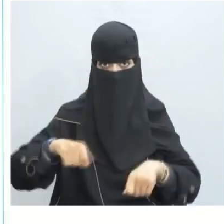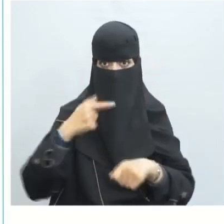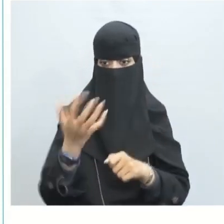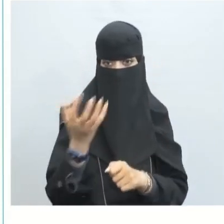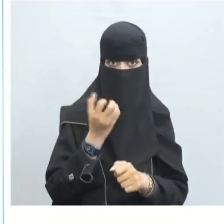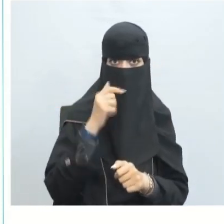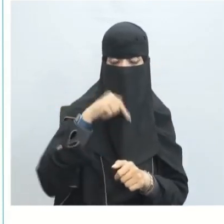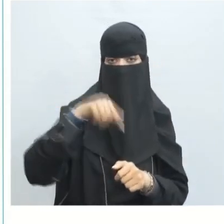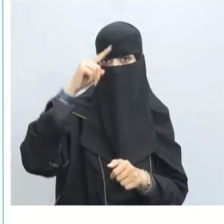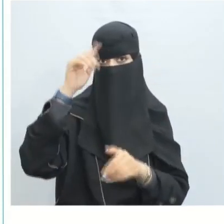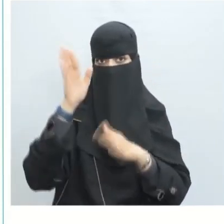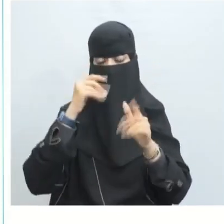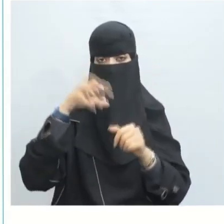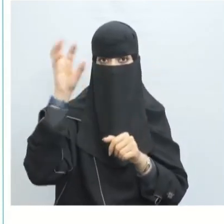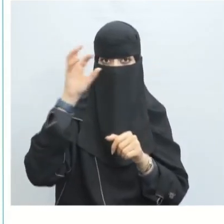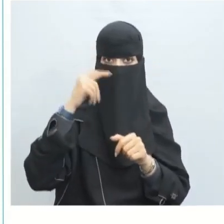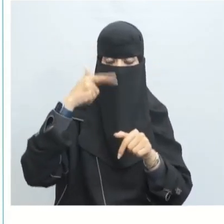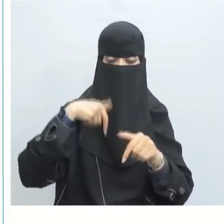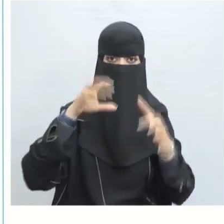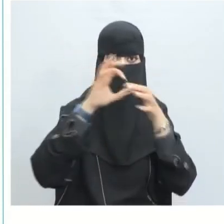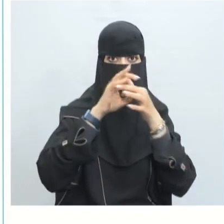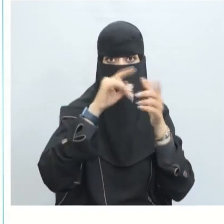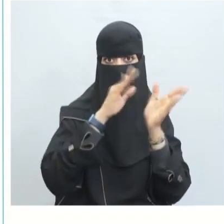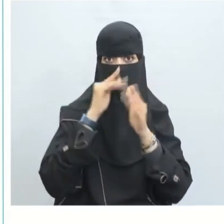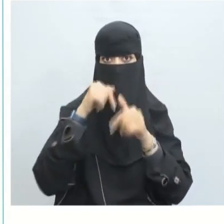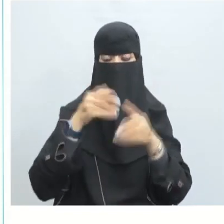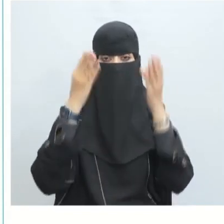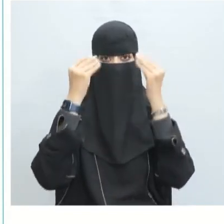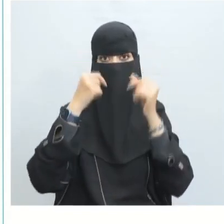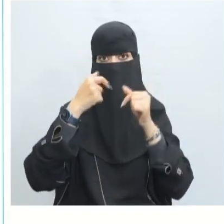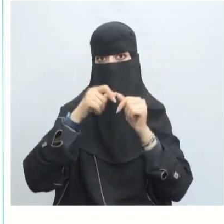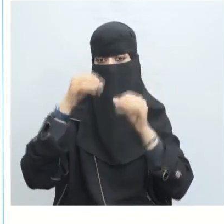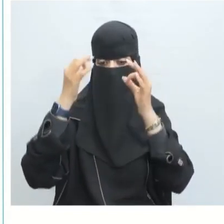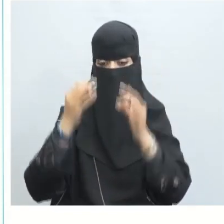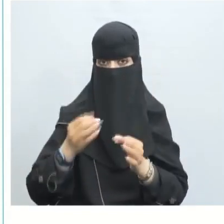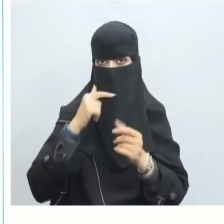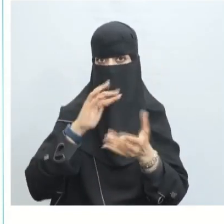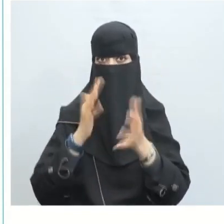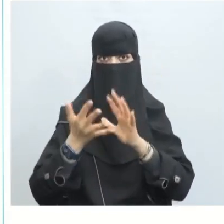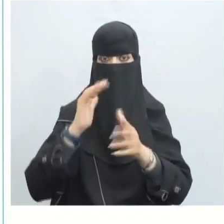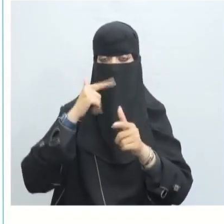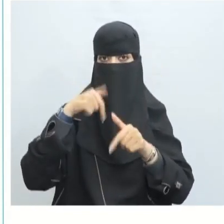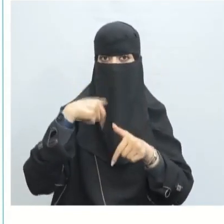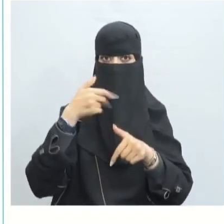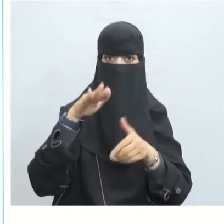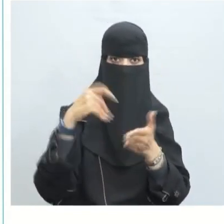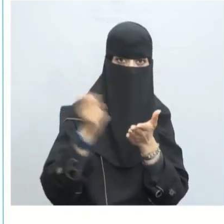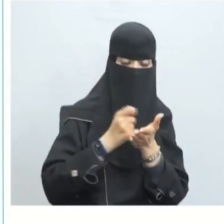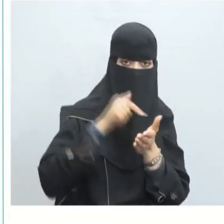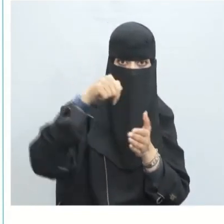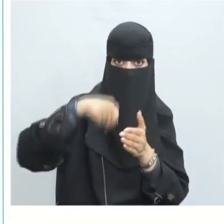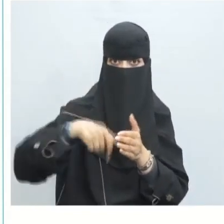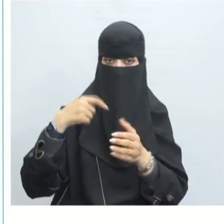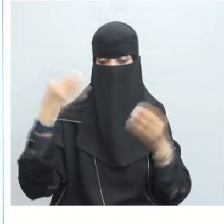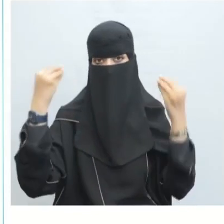الحصول عليها فمثلا هنالك شركات متعلقه في بيانات احصائيه دقيقه حول ما يكتب مثلا في